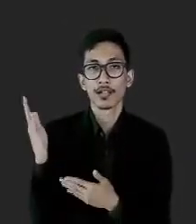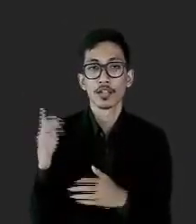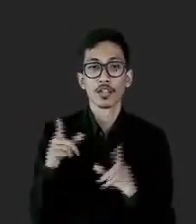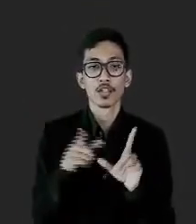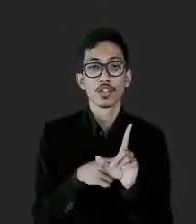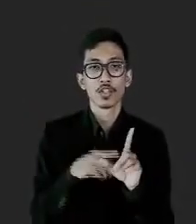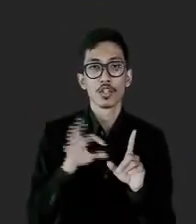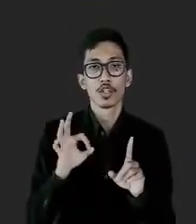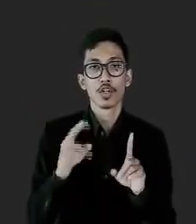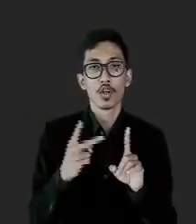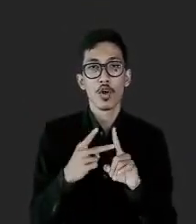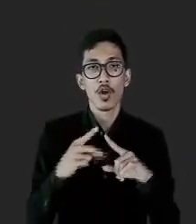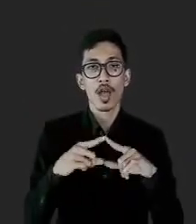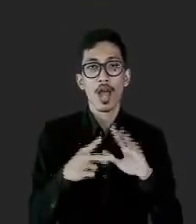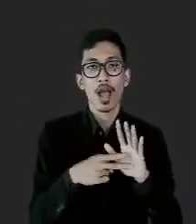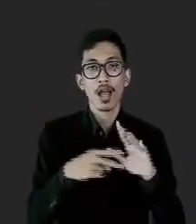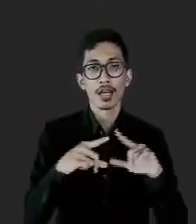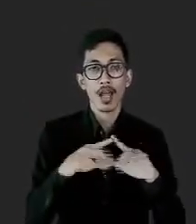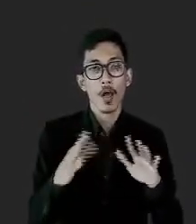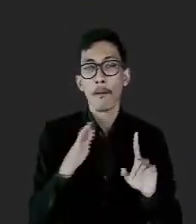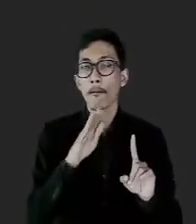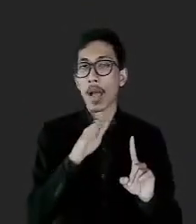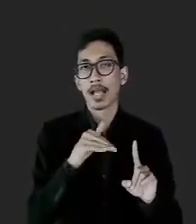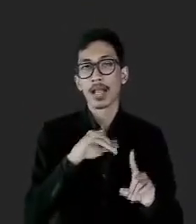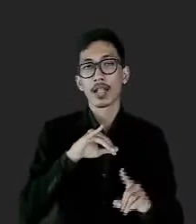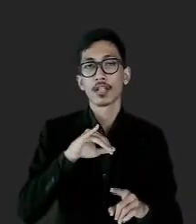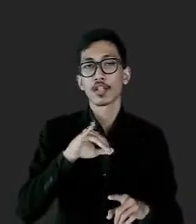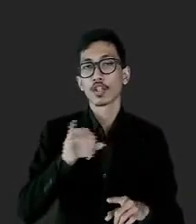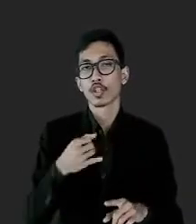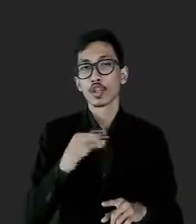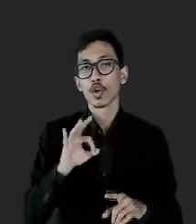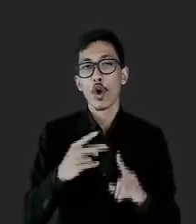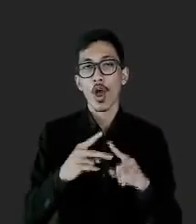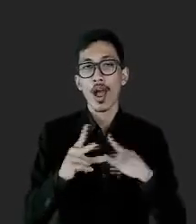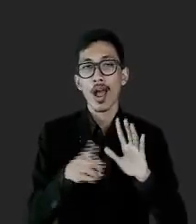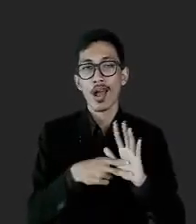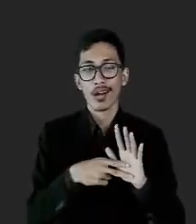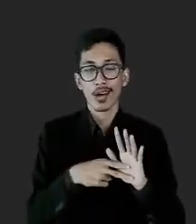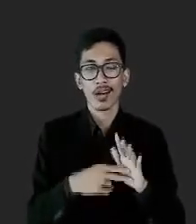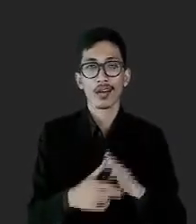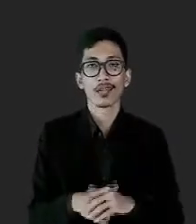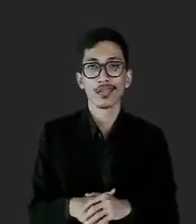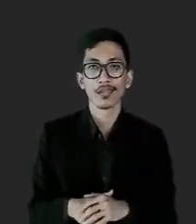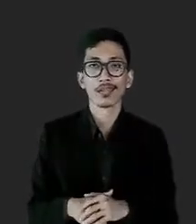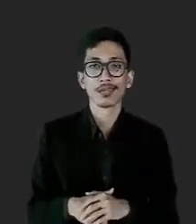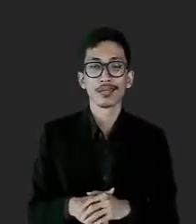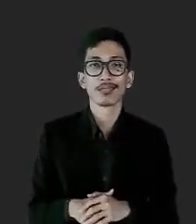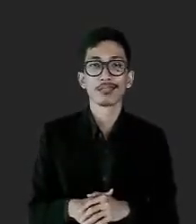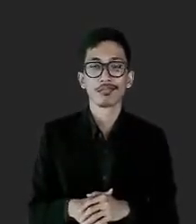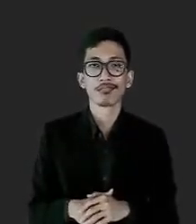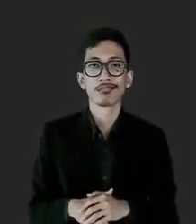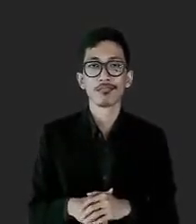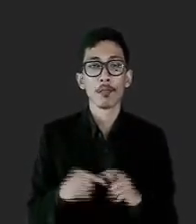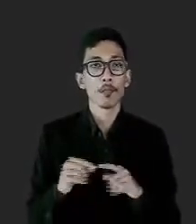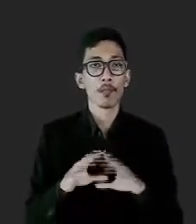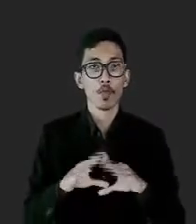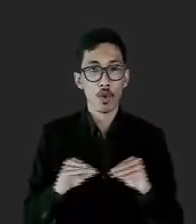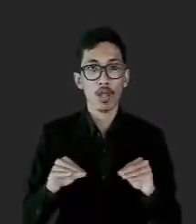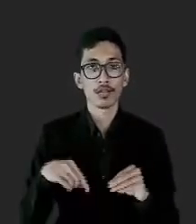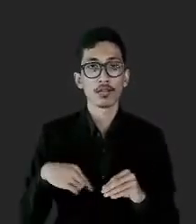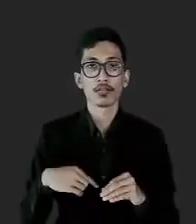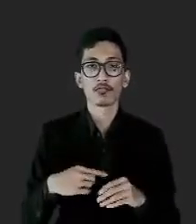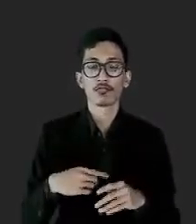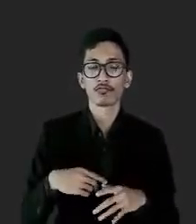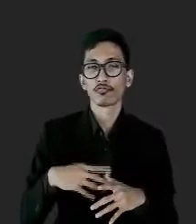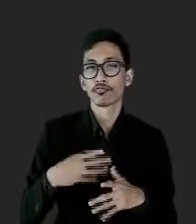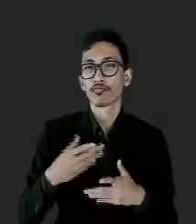atau biasa dipanggil Yoan. Saya adalah tim komunitas dari Satuan Tugas Penanganan COVID Nasional yang berada di Kota Jayapura